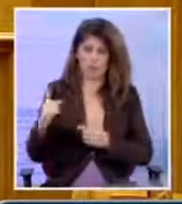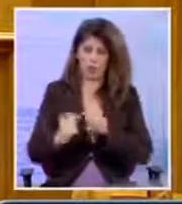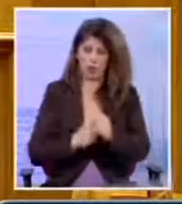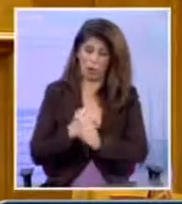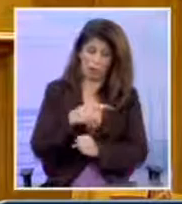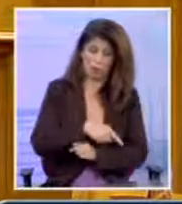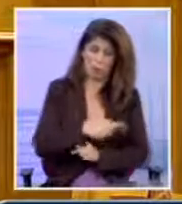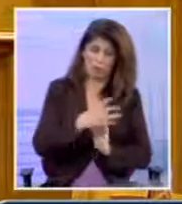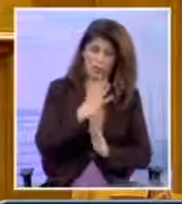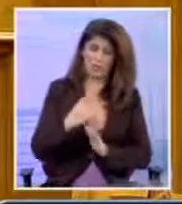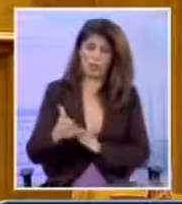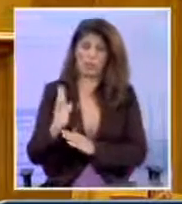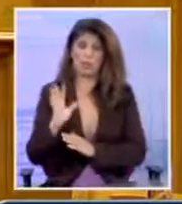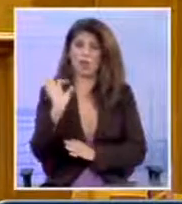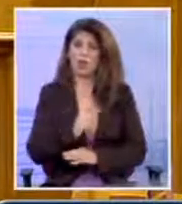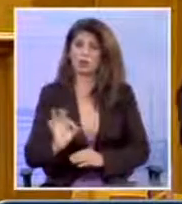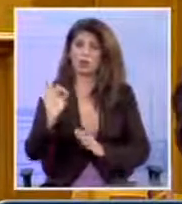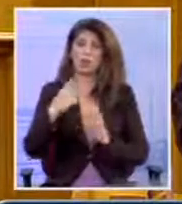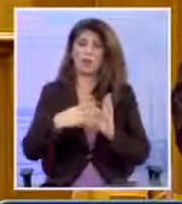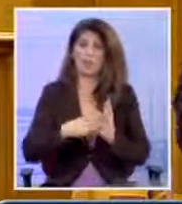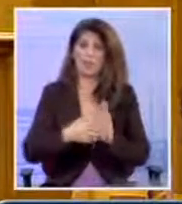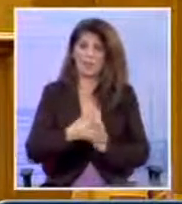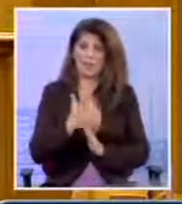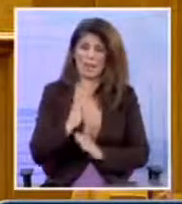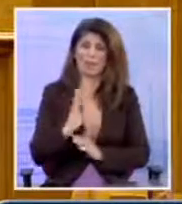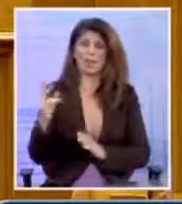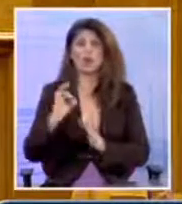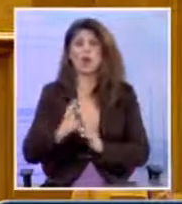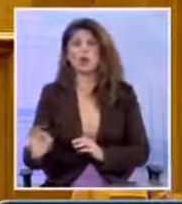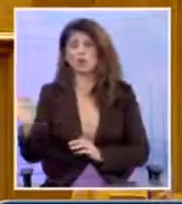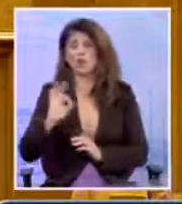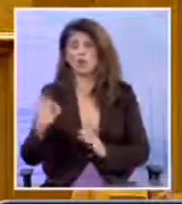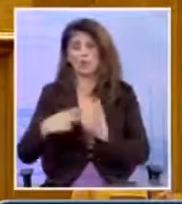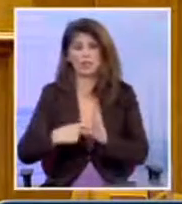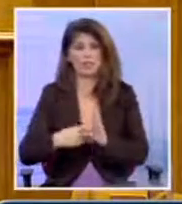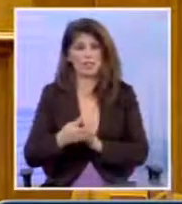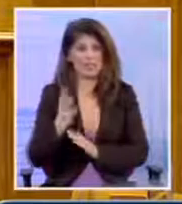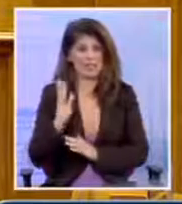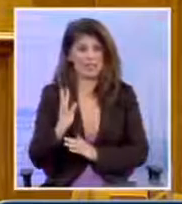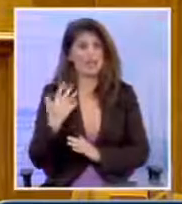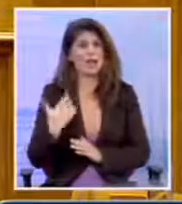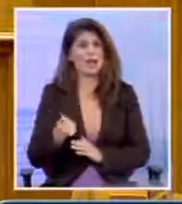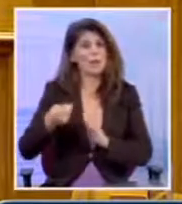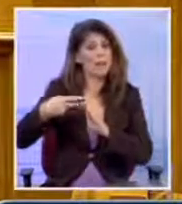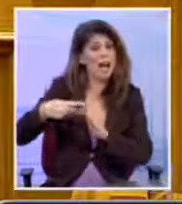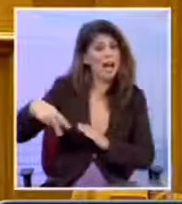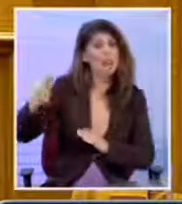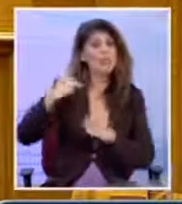άλλη. Οκτώβριος 2015 με Οκτώβριο 2014 έχουμε μία